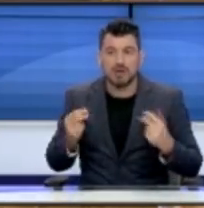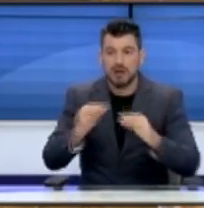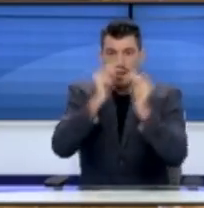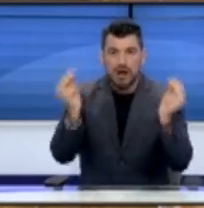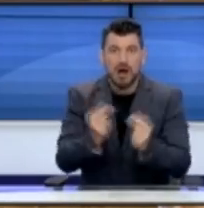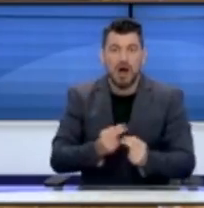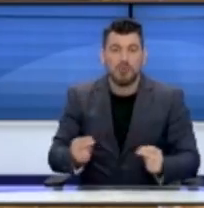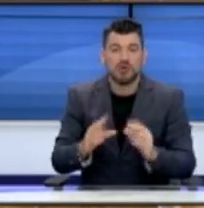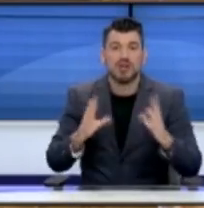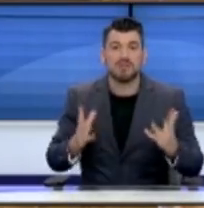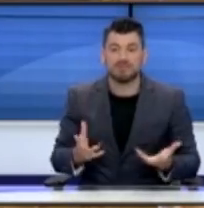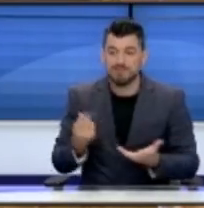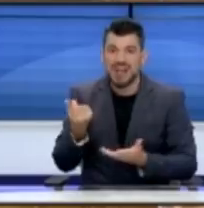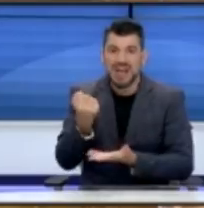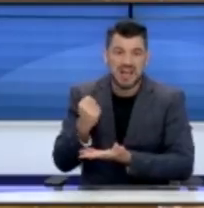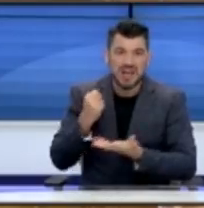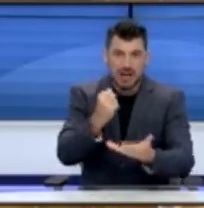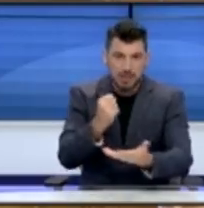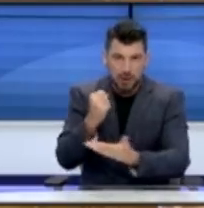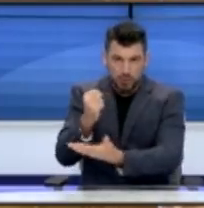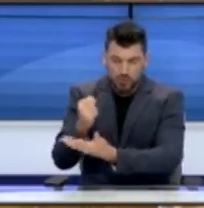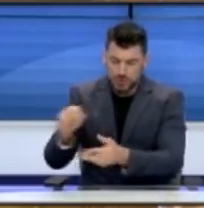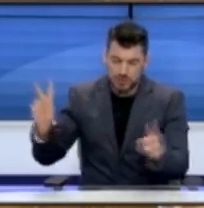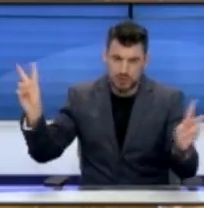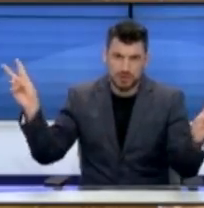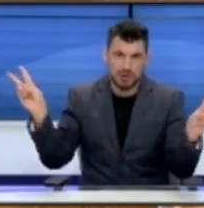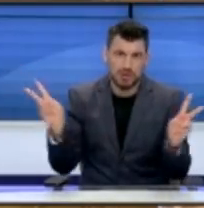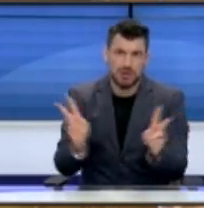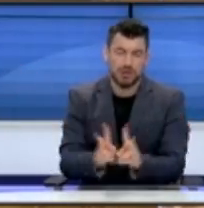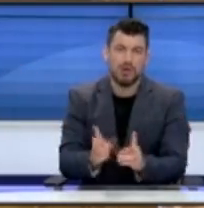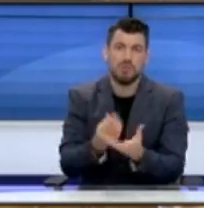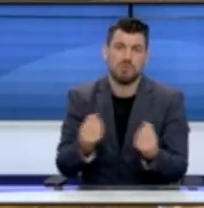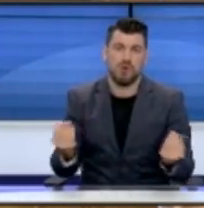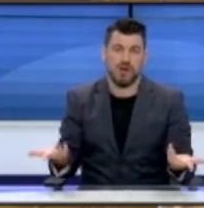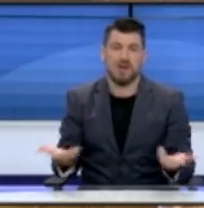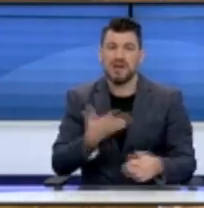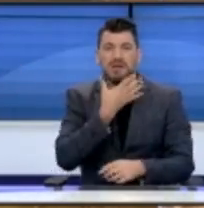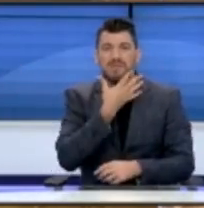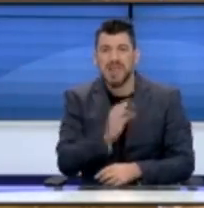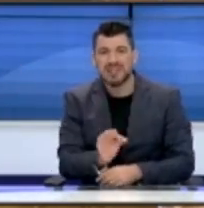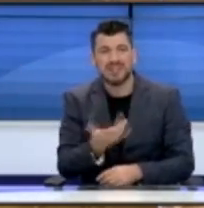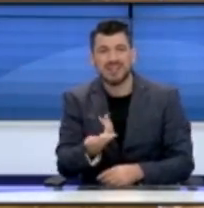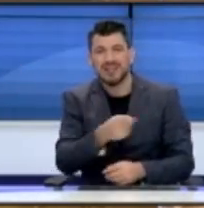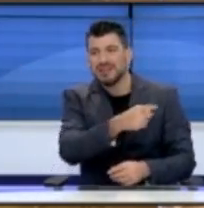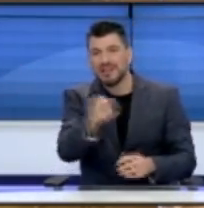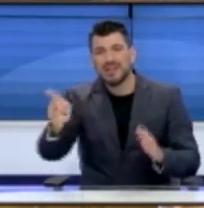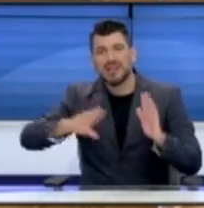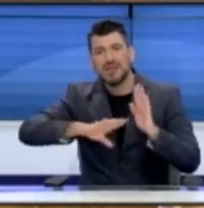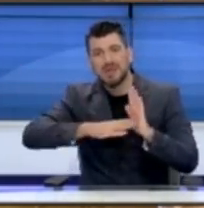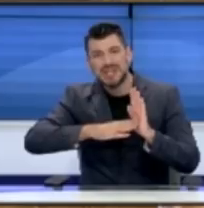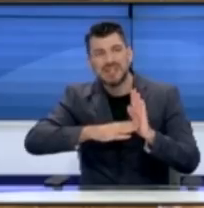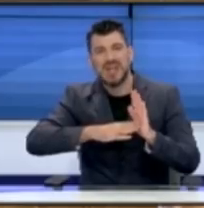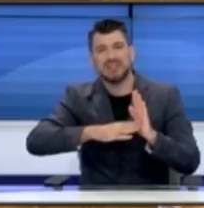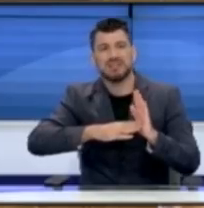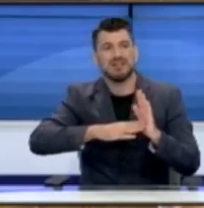μεγαλύτερη υποχρηματοδότηση όλων των εμπλεκόμενων υπηρεσιών, την απαξίωση συνολικά προσωπικού